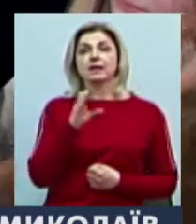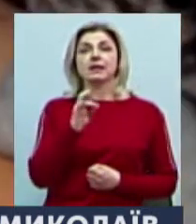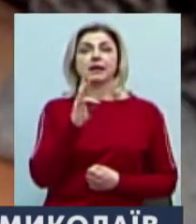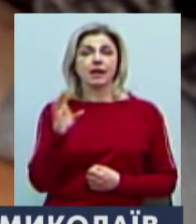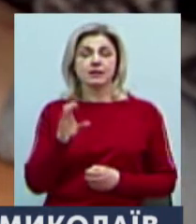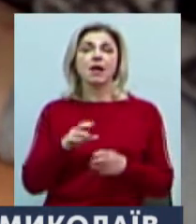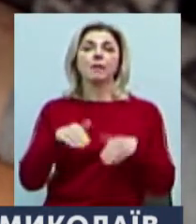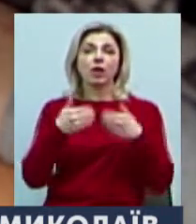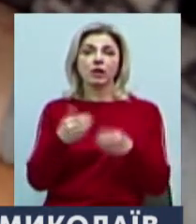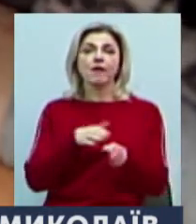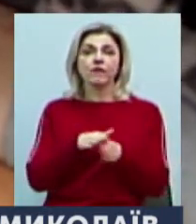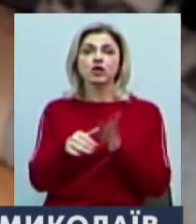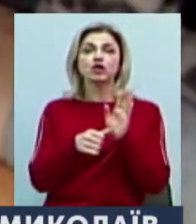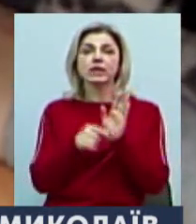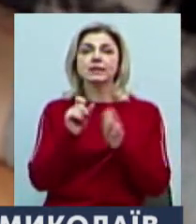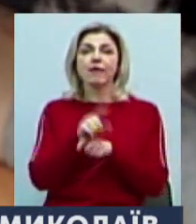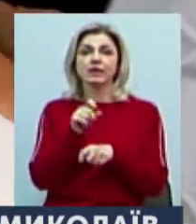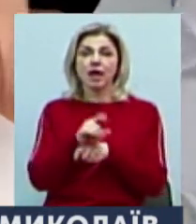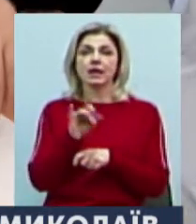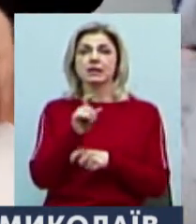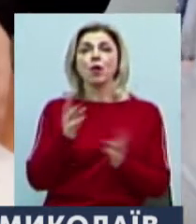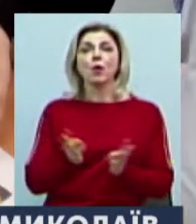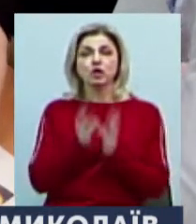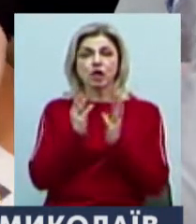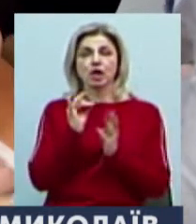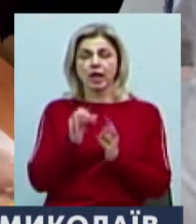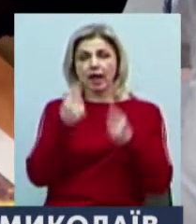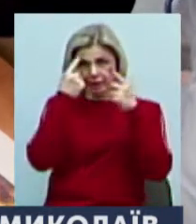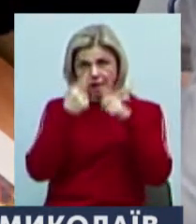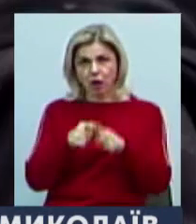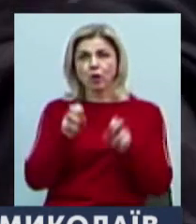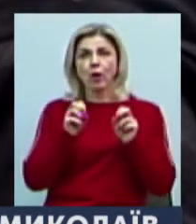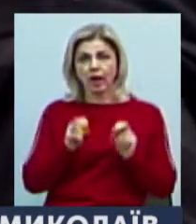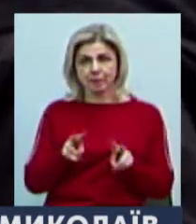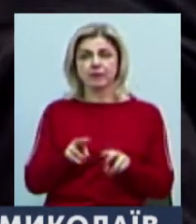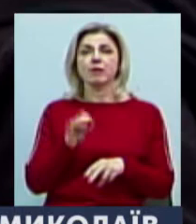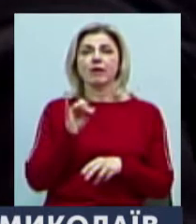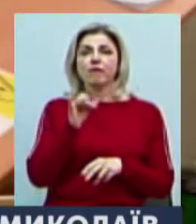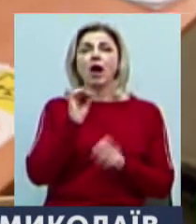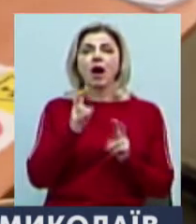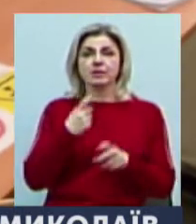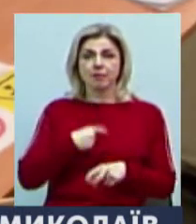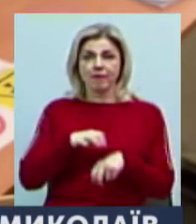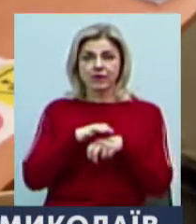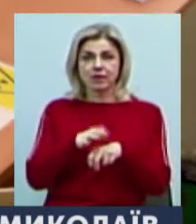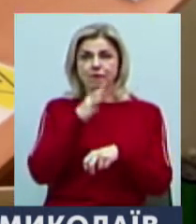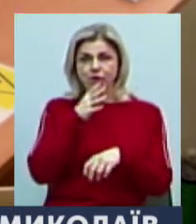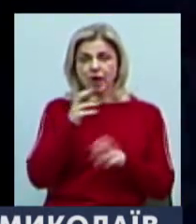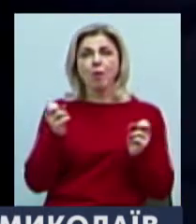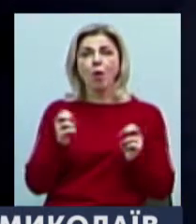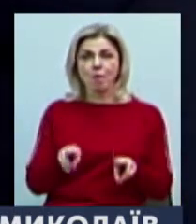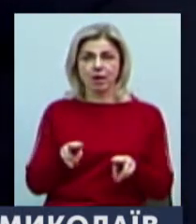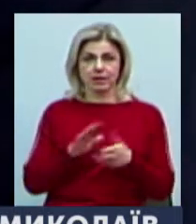виконати 6 завдань з пожежної та техногенної безпеки, продумати правильність дій під час екстрених ситуацій. Правильно, чим